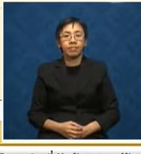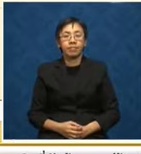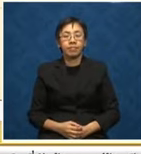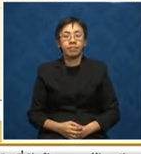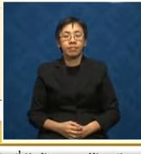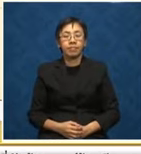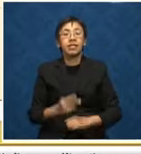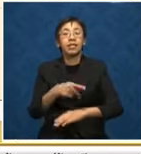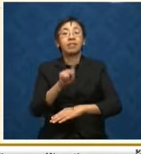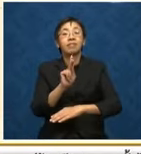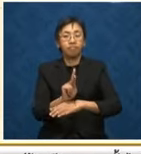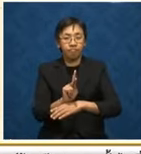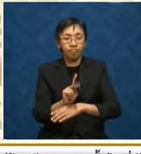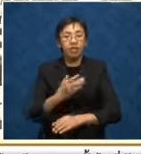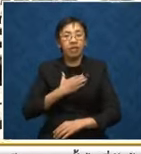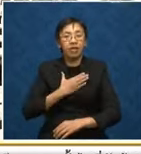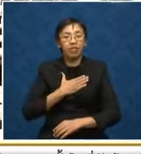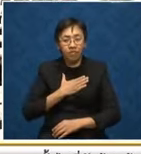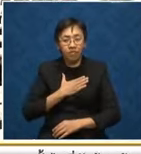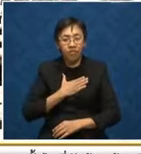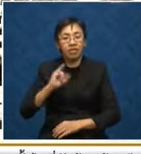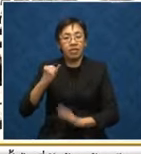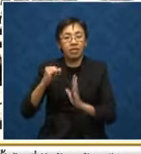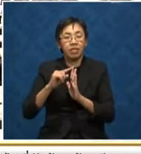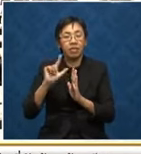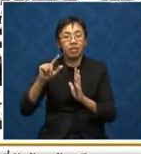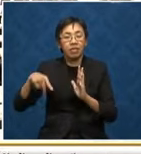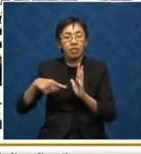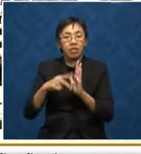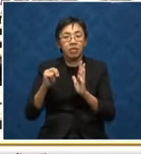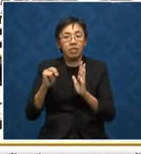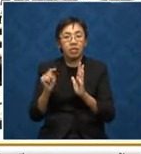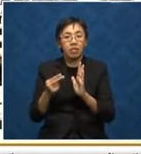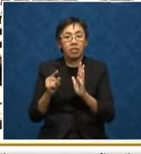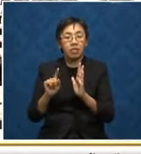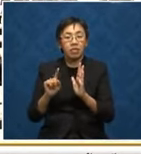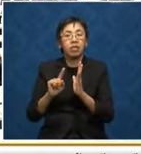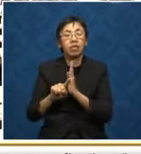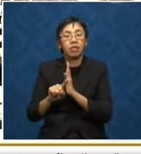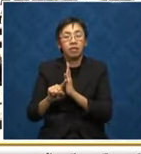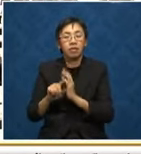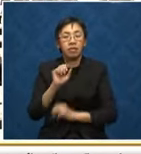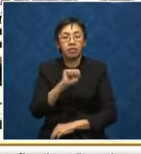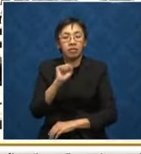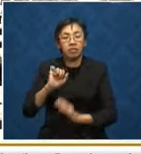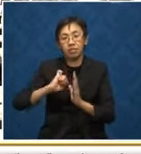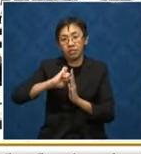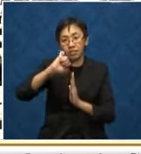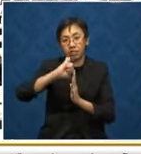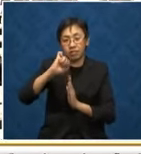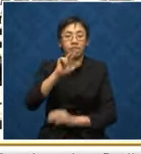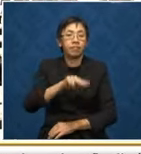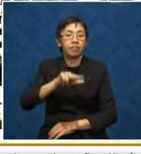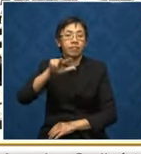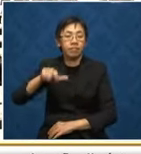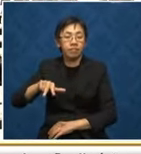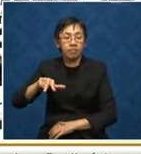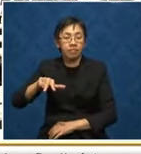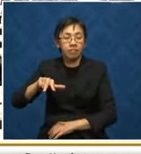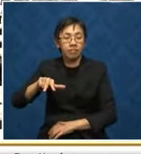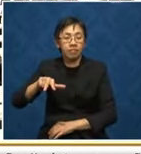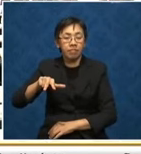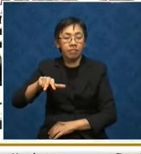ท่านประธานที่เคารพกระผมจุลพันธ์อมรนิวัฒน์สมาชิกสภาผู้แทนราษฎรเชียงใหม่พรรคเพื่อไทย